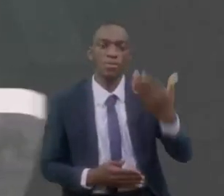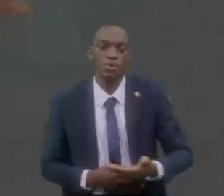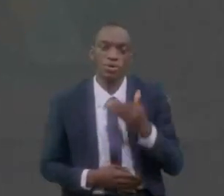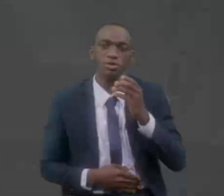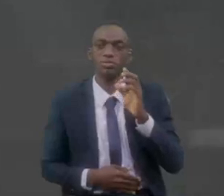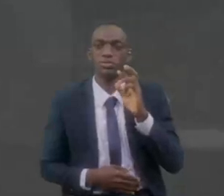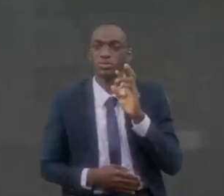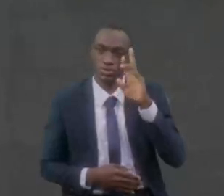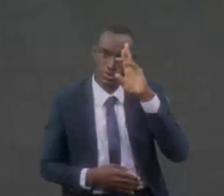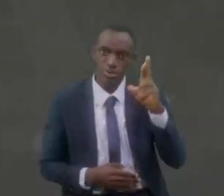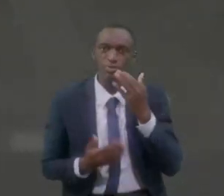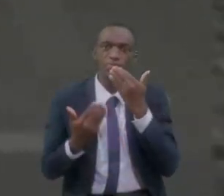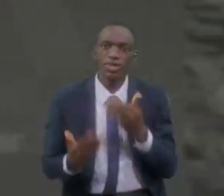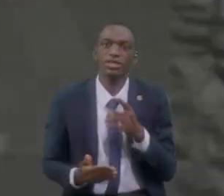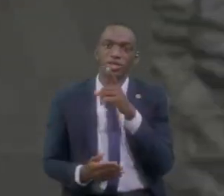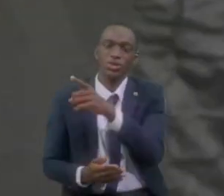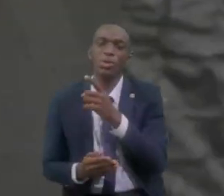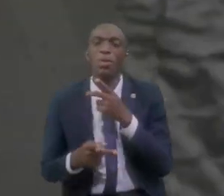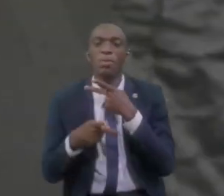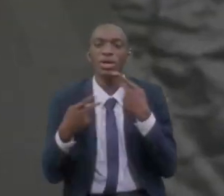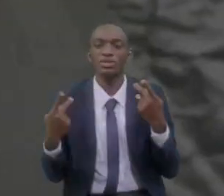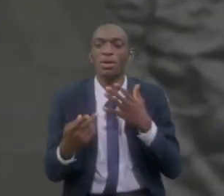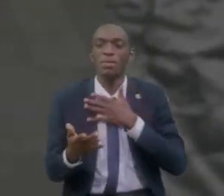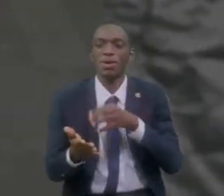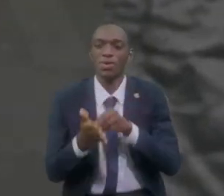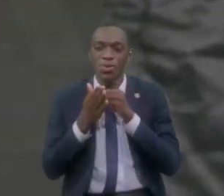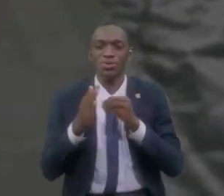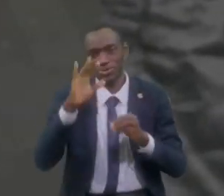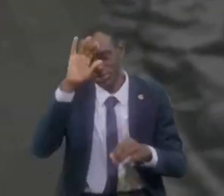Merci, pasteur. Mon fils à moi.